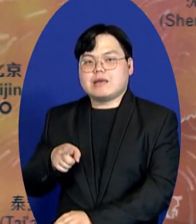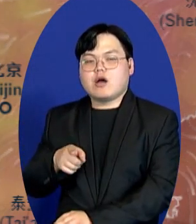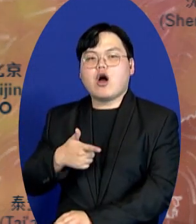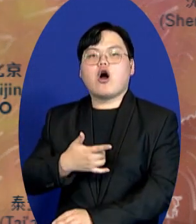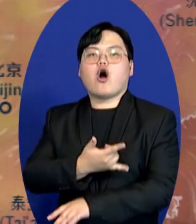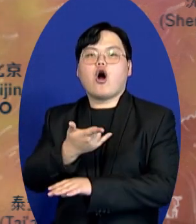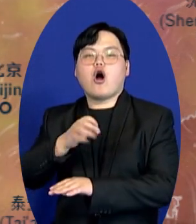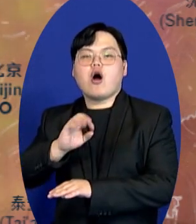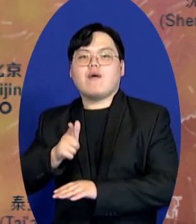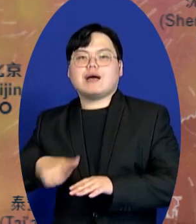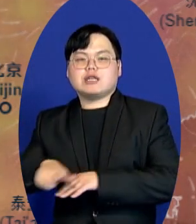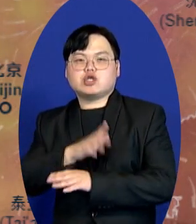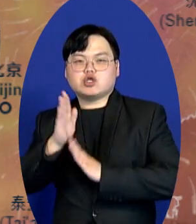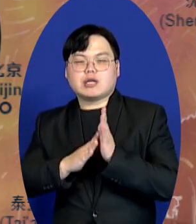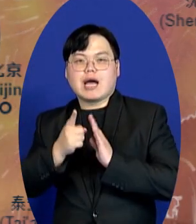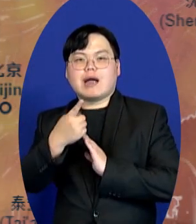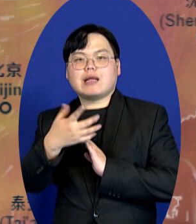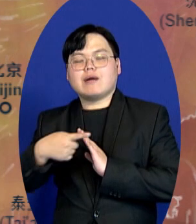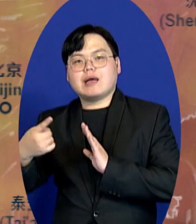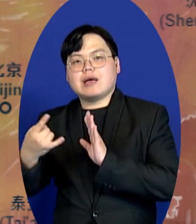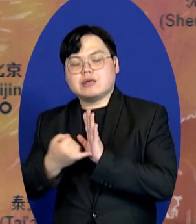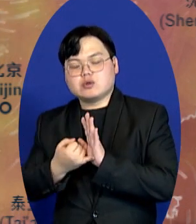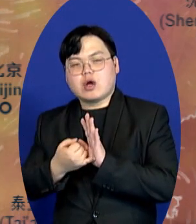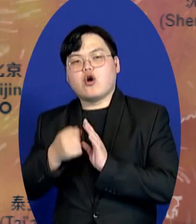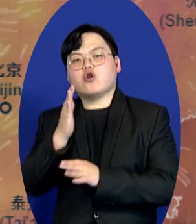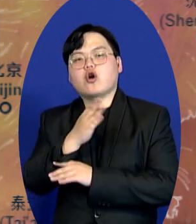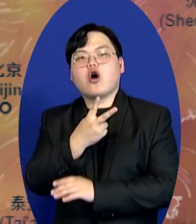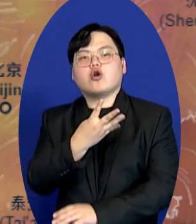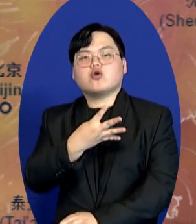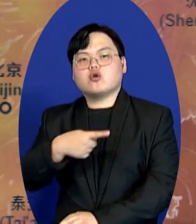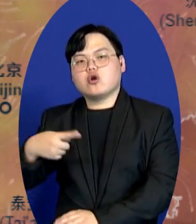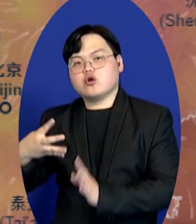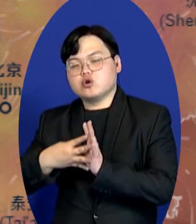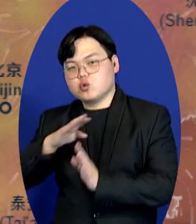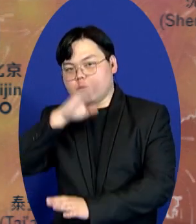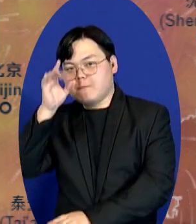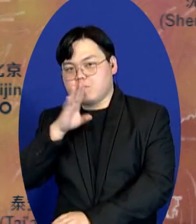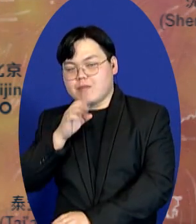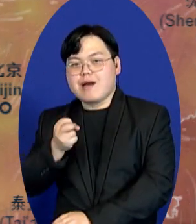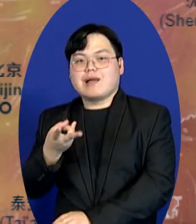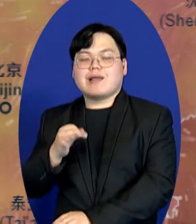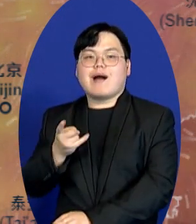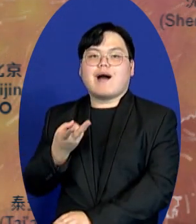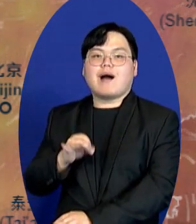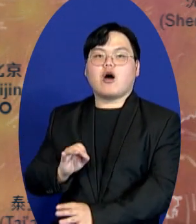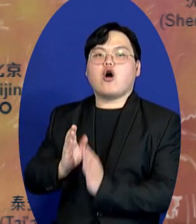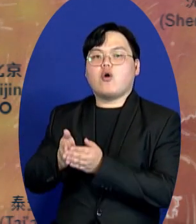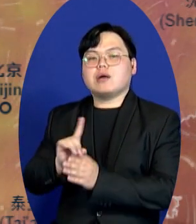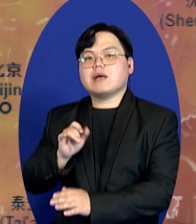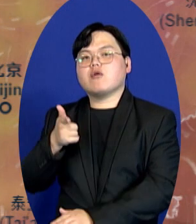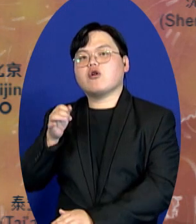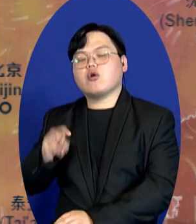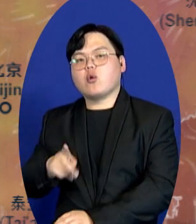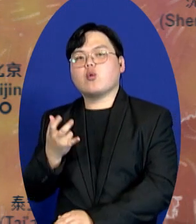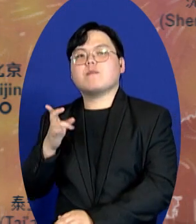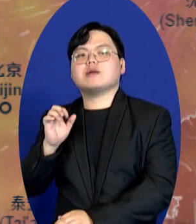гоён бүс нутгийн өмнөдсөг орчимдоо бол шөнөдөө 10-15 градус дулаан, өдөртөө 24-29 градус дулаан байна. За, Алтай ангаа өсгөлийн улах нутаг, Завхан голын хүрэн